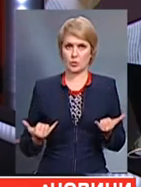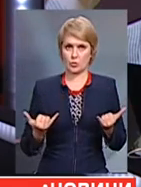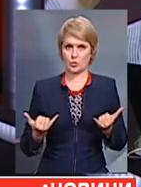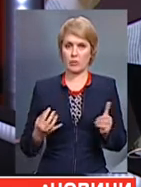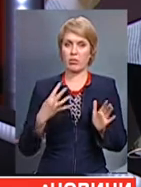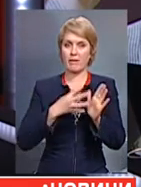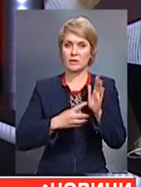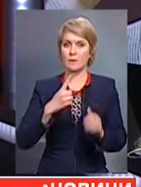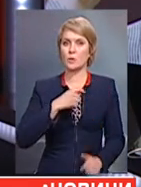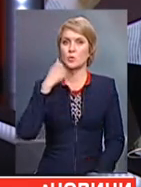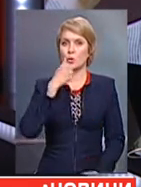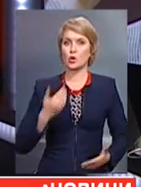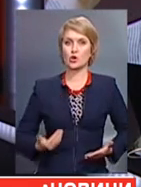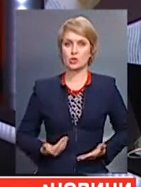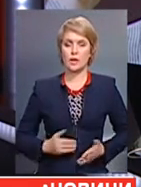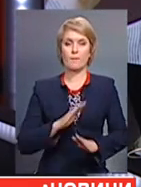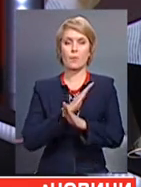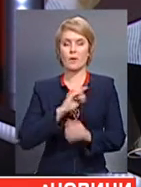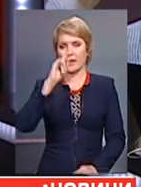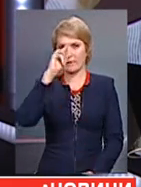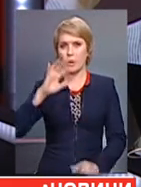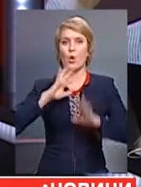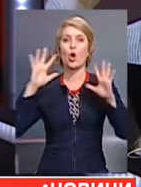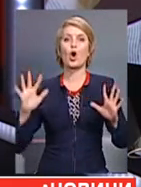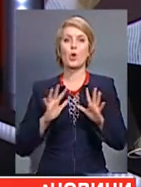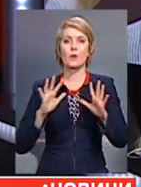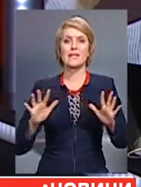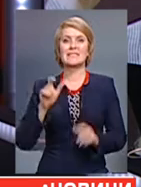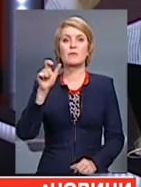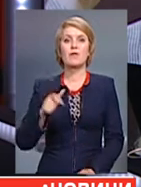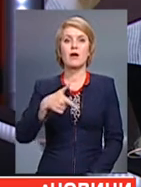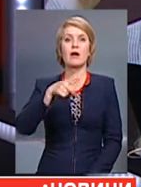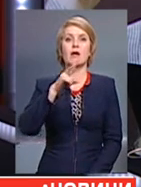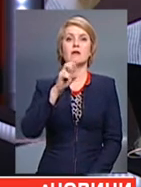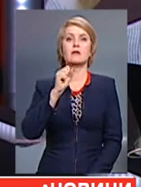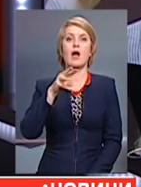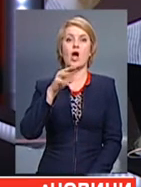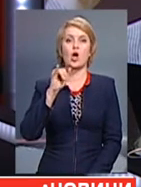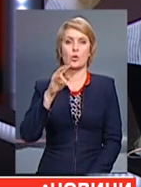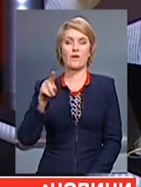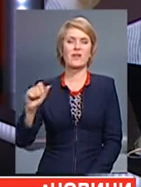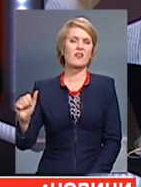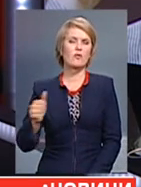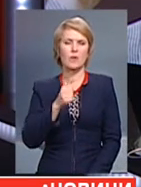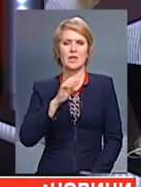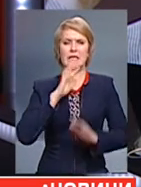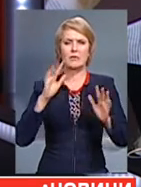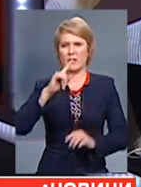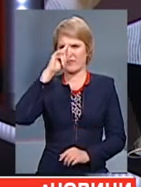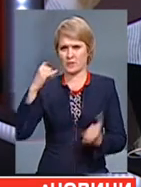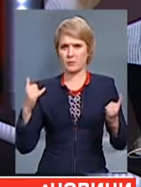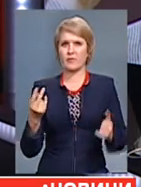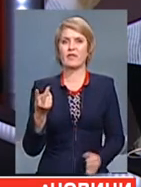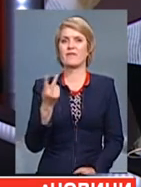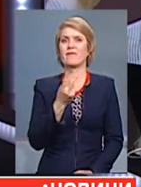На 91-му році життя не стало відомого оперного співака Дмитра Гнатюка. Саме він вперше заспівав нині культову «Два